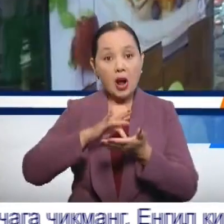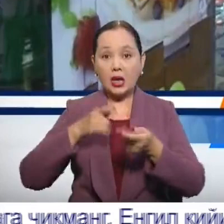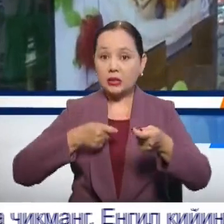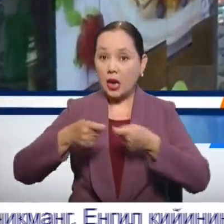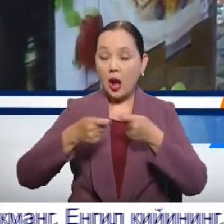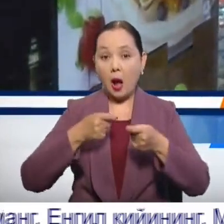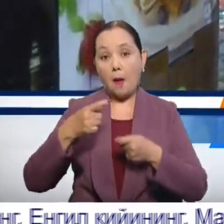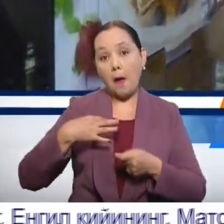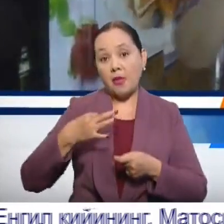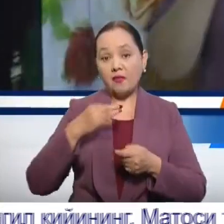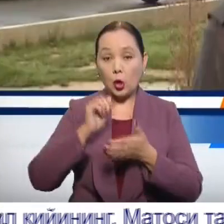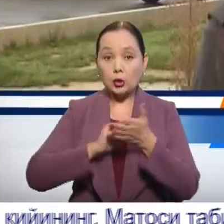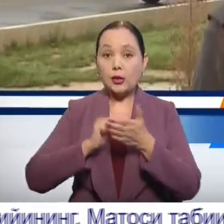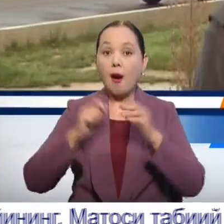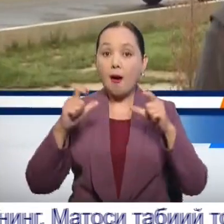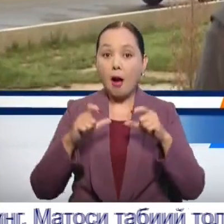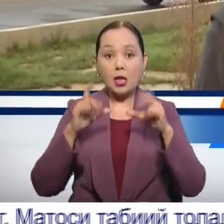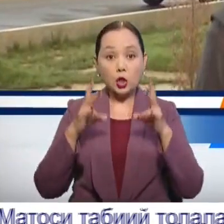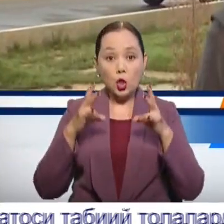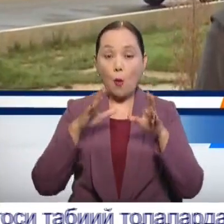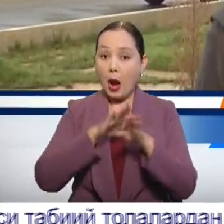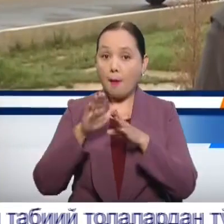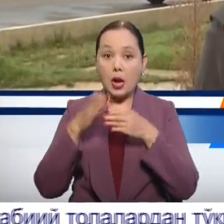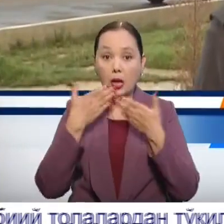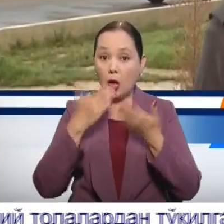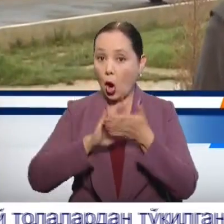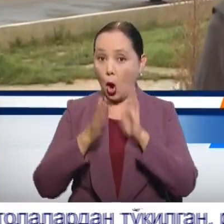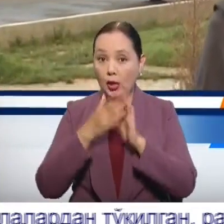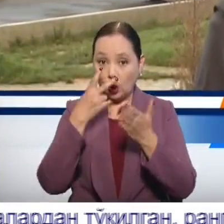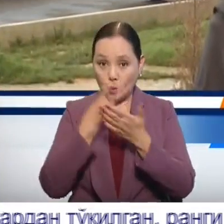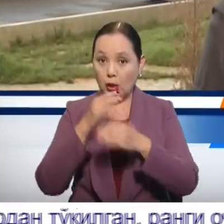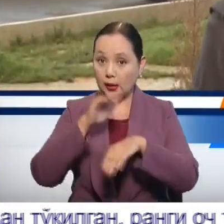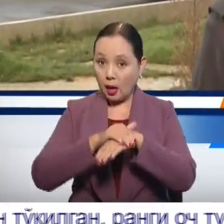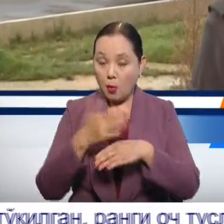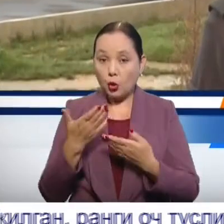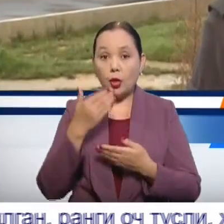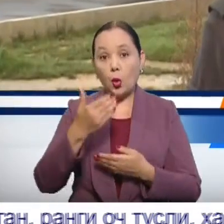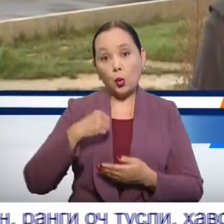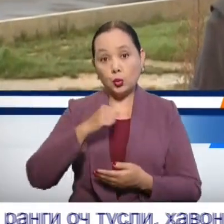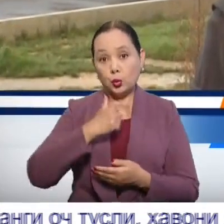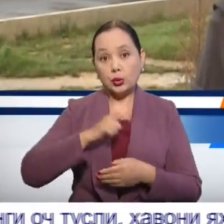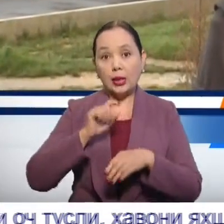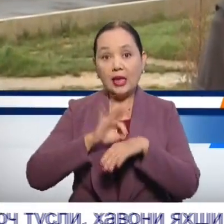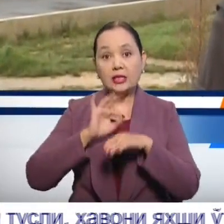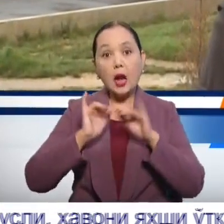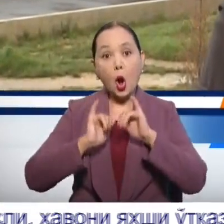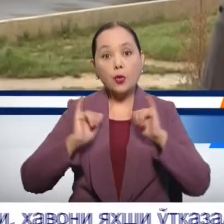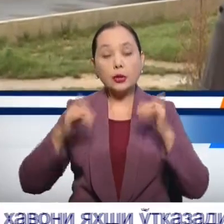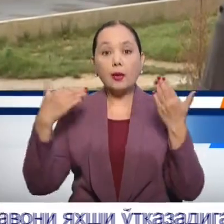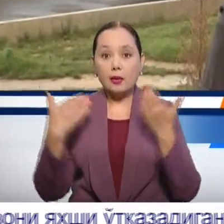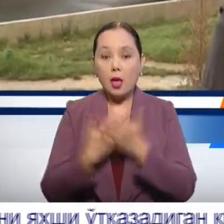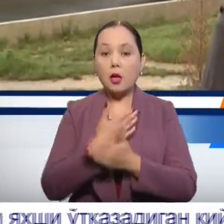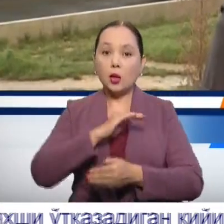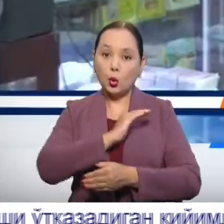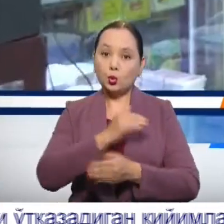rahbarlarining beparvoligi sababli karantin normalariga amal qilmagan holatlar kuzatilmoqda. Bu esa o'z-o'zidan kasallik avj olishiga yana ham